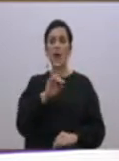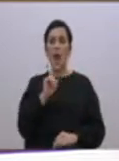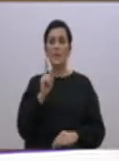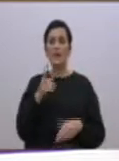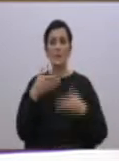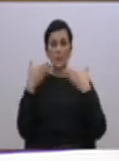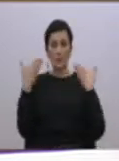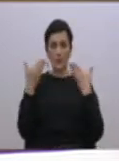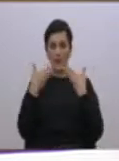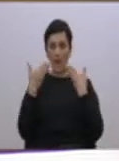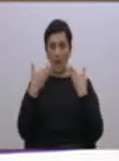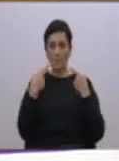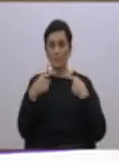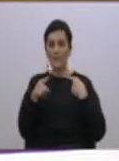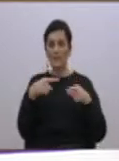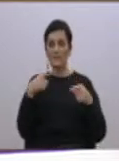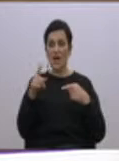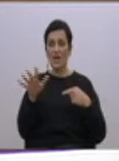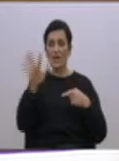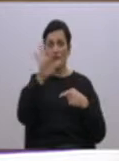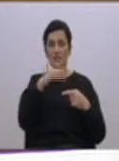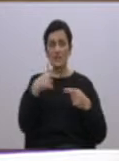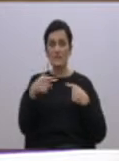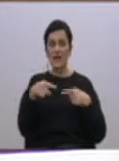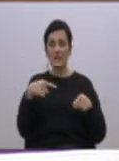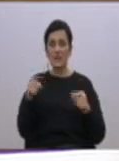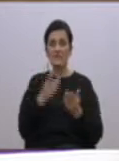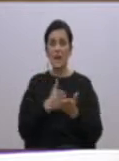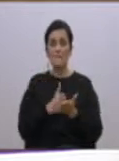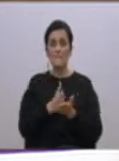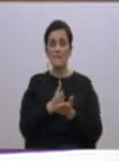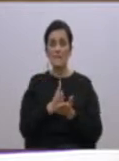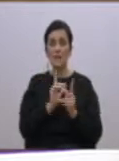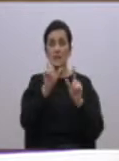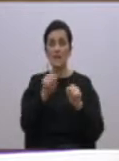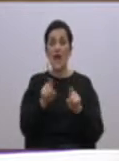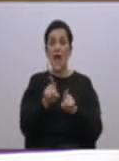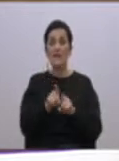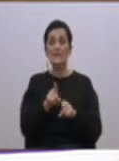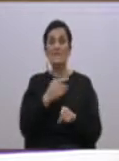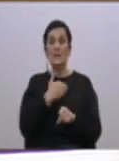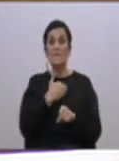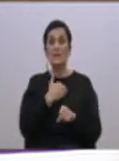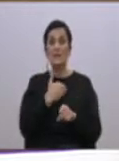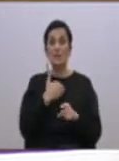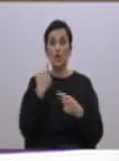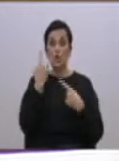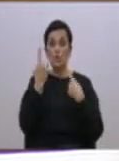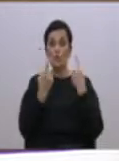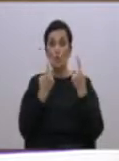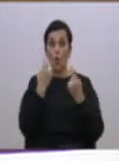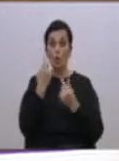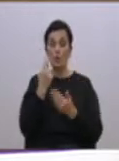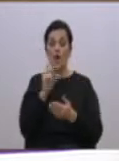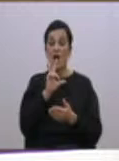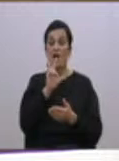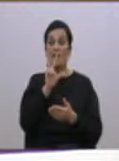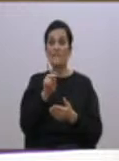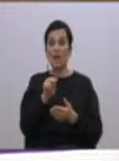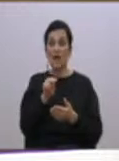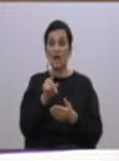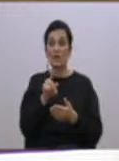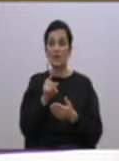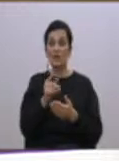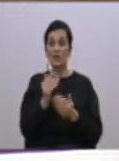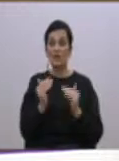გაიულდა სხვადასხვა ქვეყნების სხვადასხვა მიზნებით წასვლა, მაგრამ ასევე მინდა ამ მონაცემის გაჟღერების შემდეგ